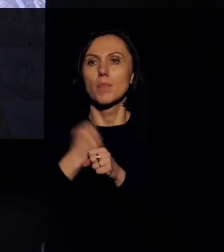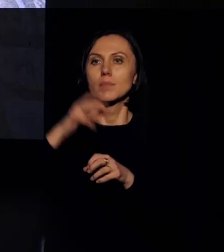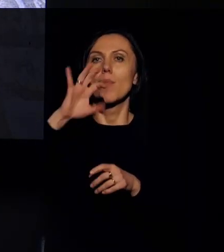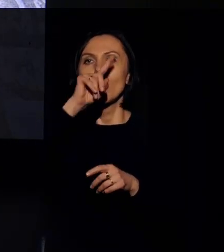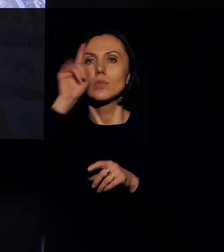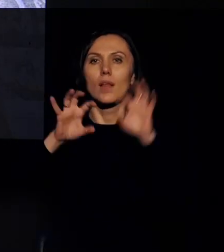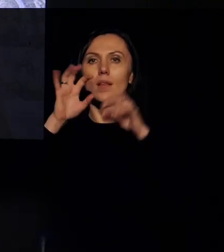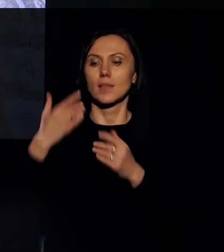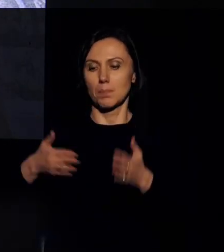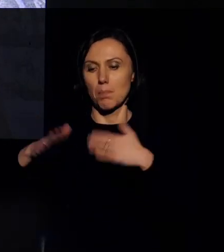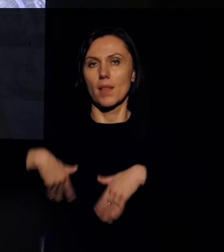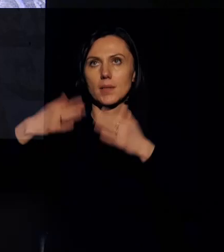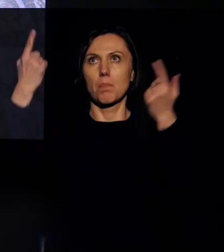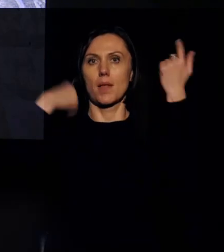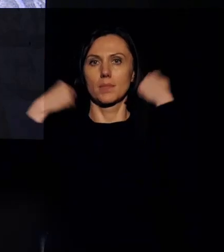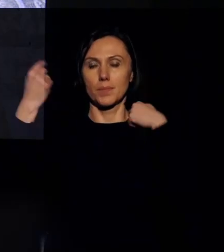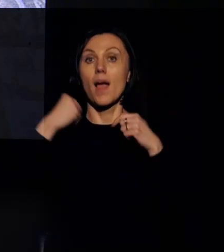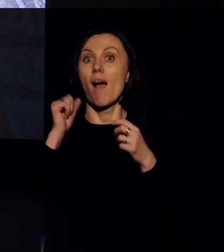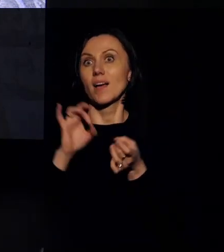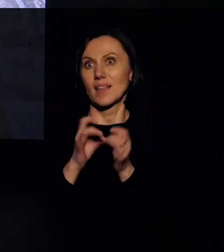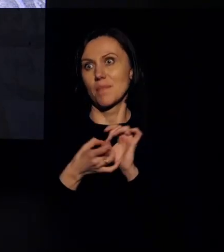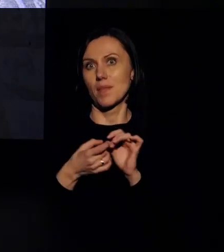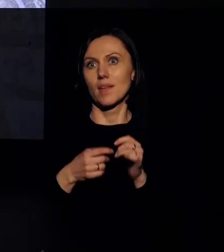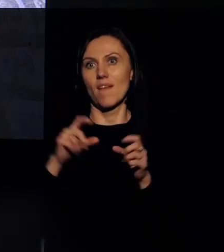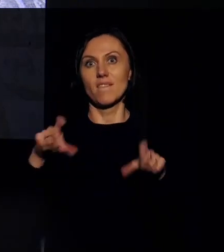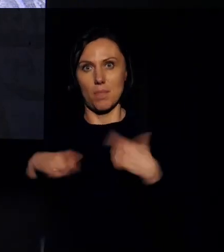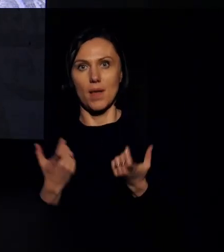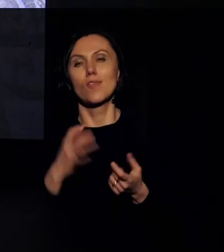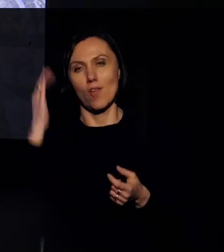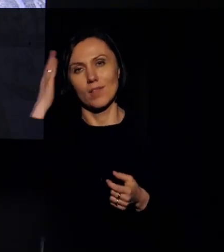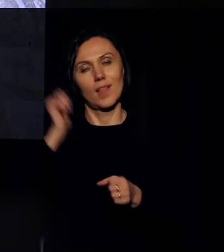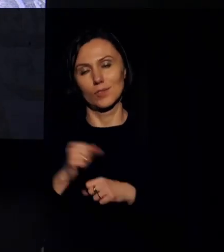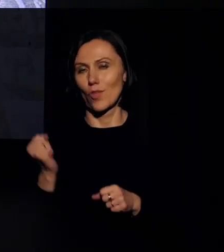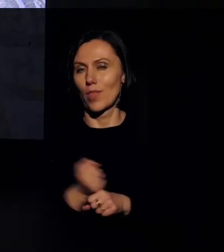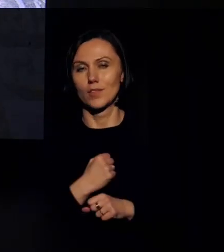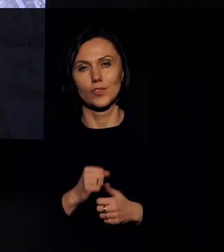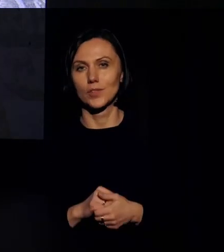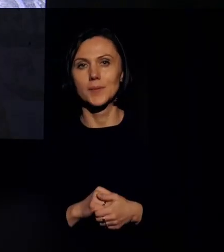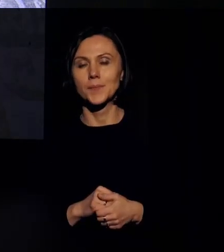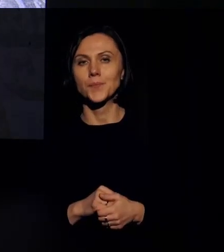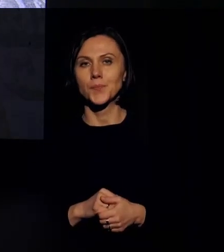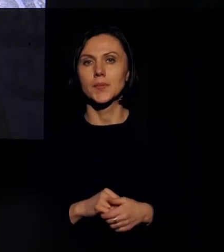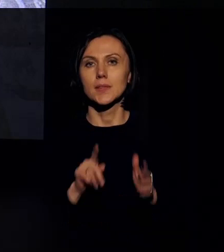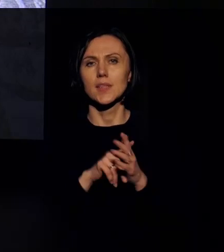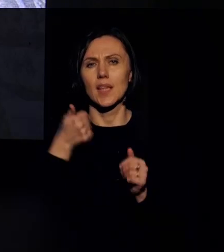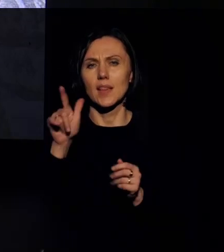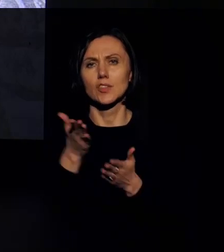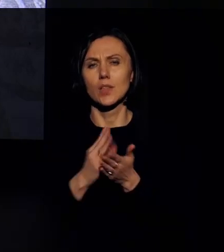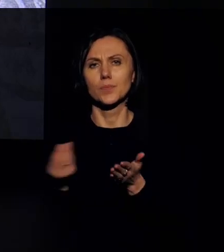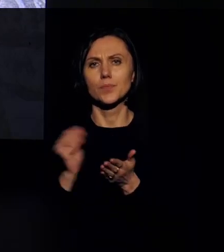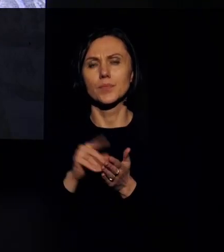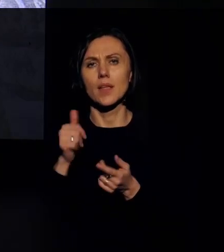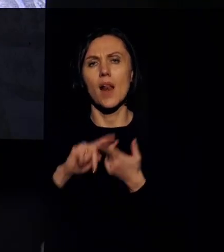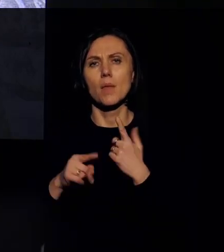No a poza tym, gdyby jednak zdarzył się ten wypadek, no to kask też jest konieczny. I tutaj jeszcze taka część, która,